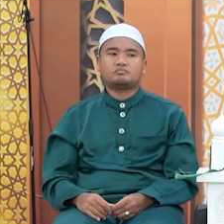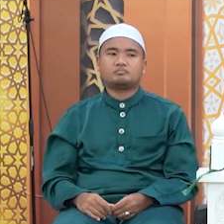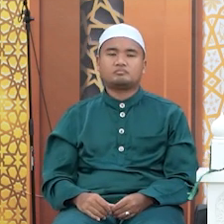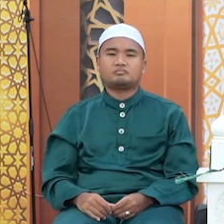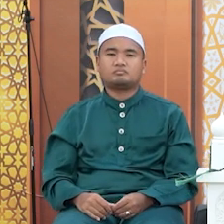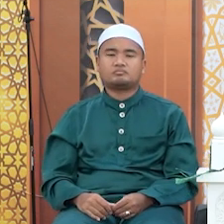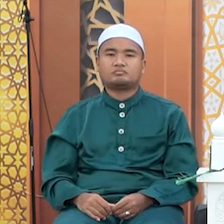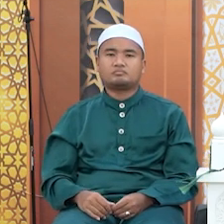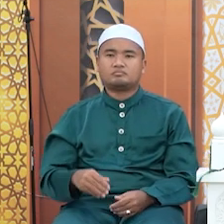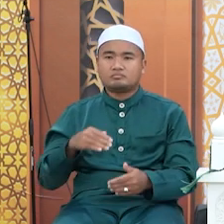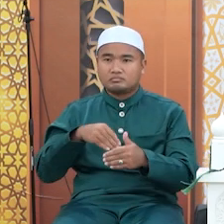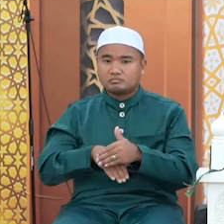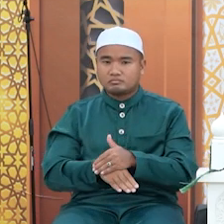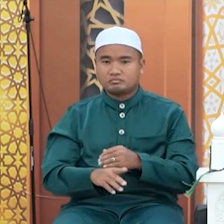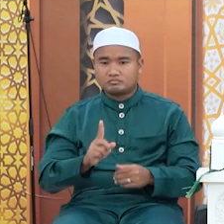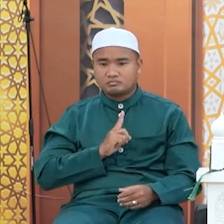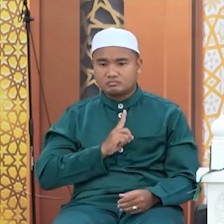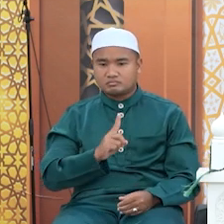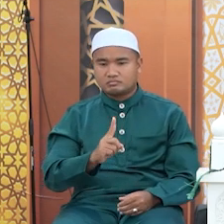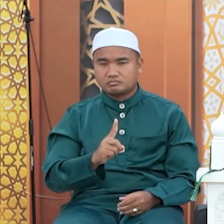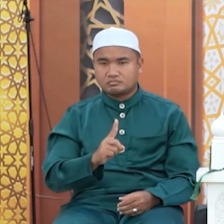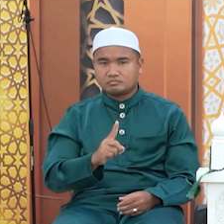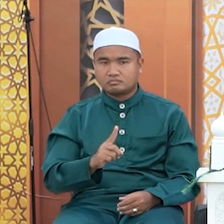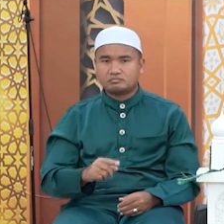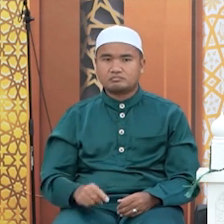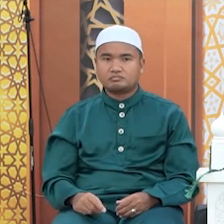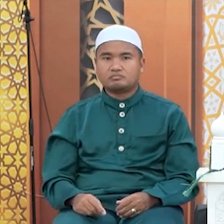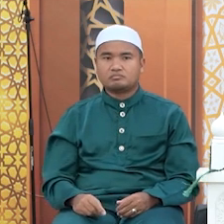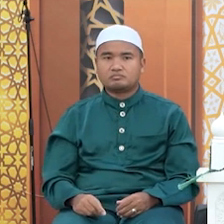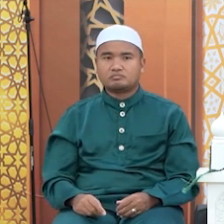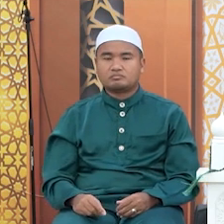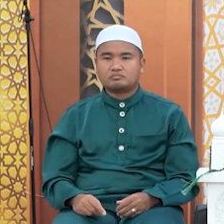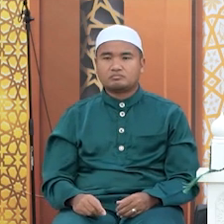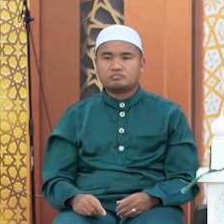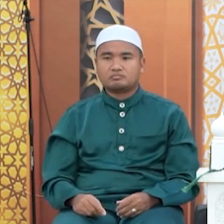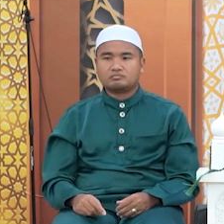Dalam Islam, riwayat yang masyhur, Nabi semayang,